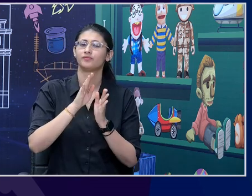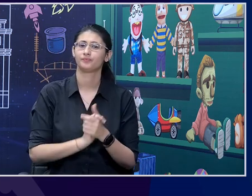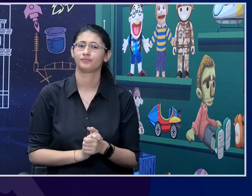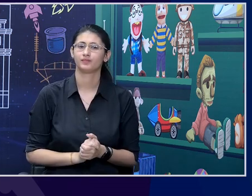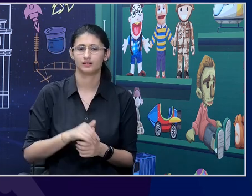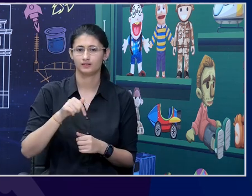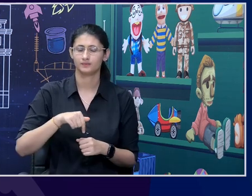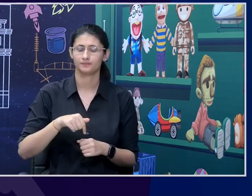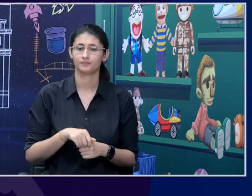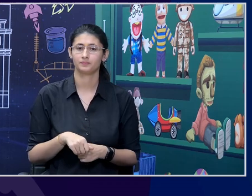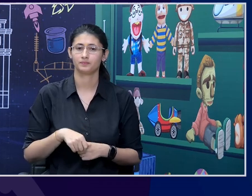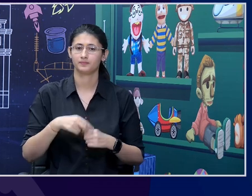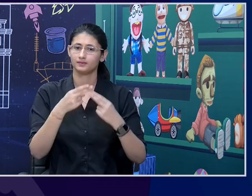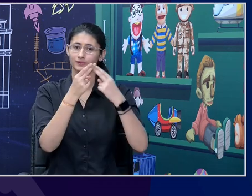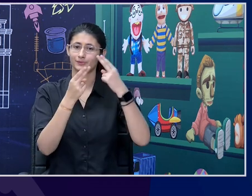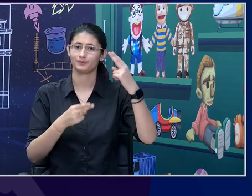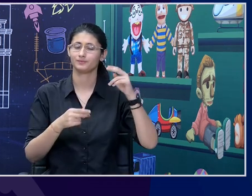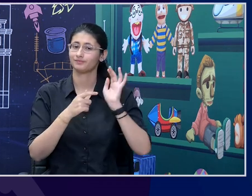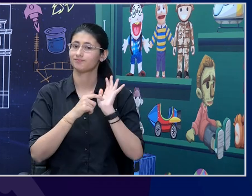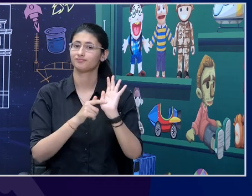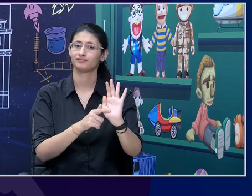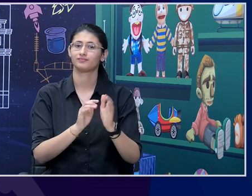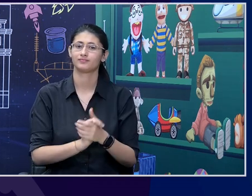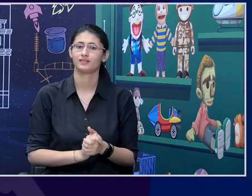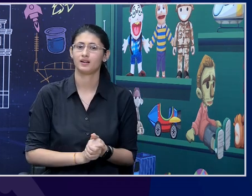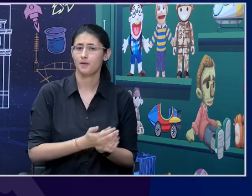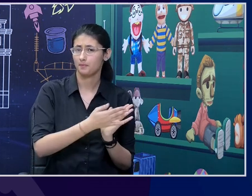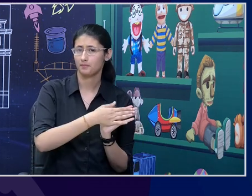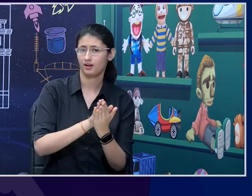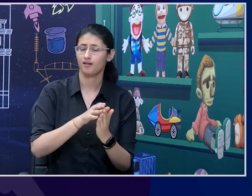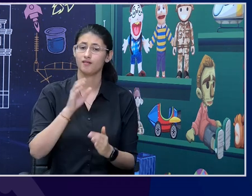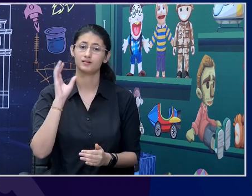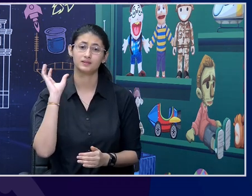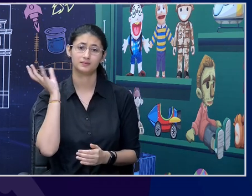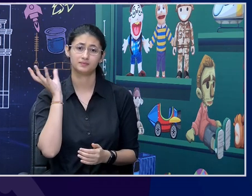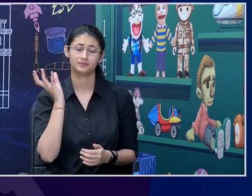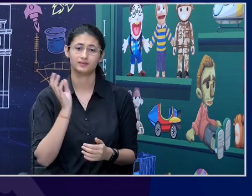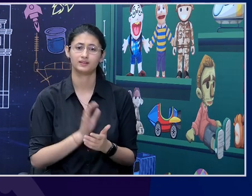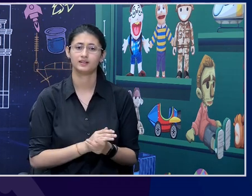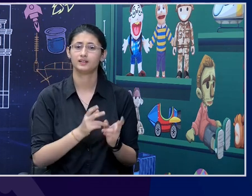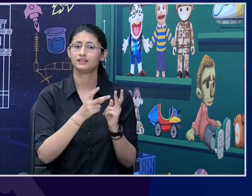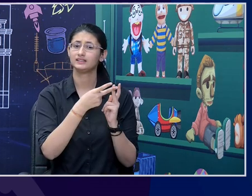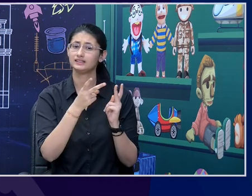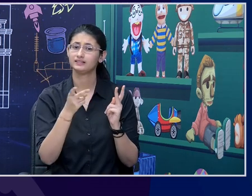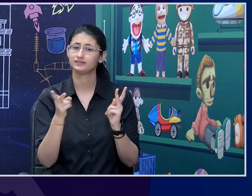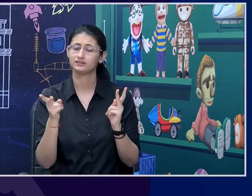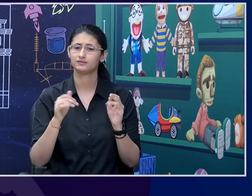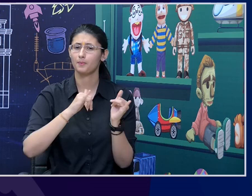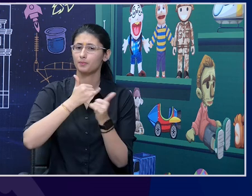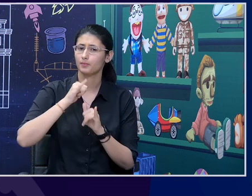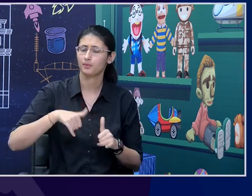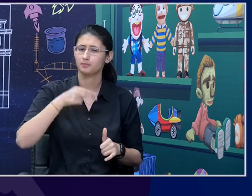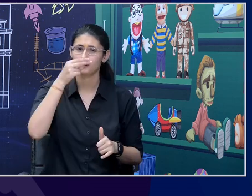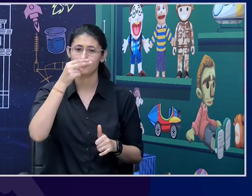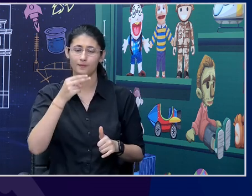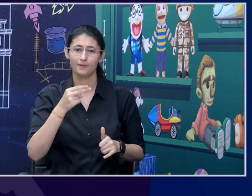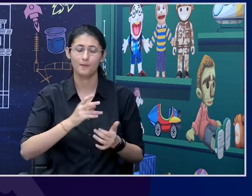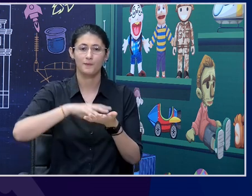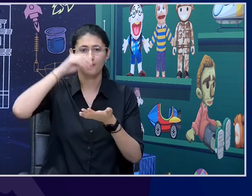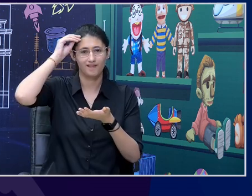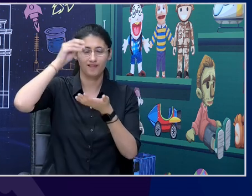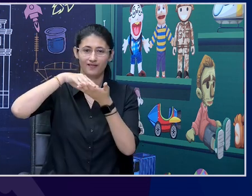ही देखा जाए गेंद और बल्ला के साथ-साथ और अन्य खेलों से जुड़ी चीजों के भी नाम आए जैसे